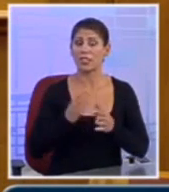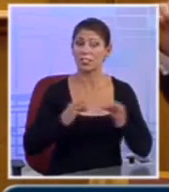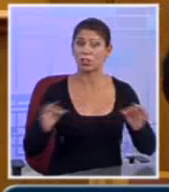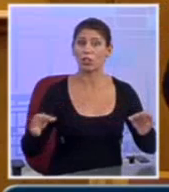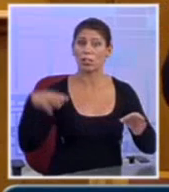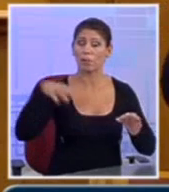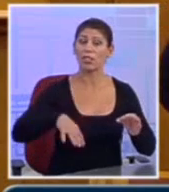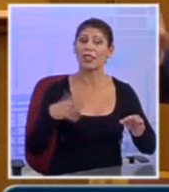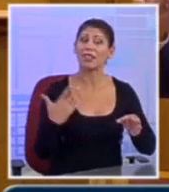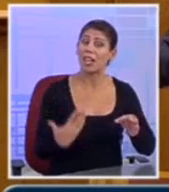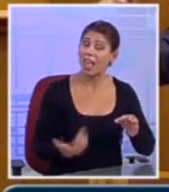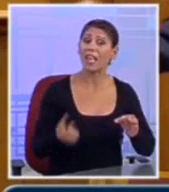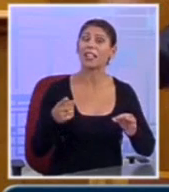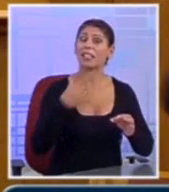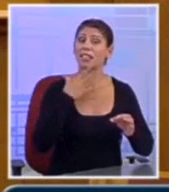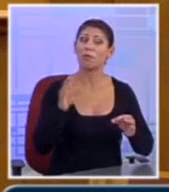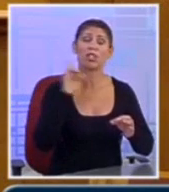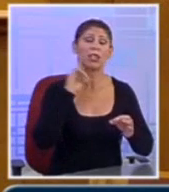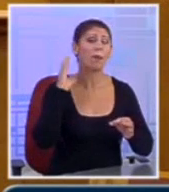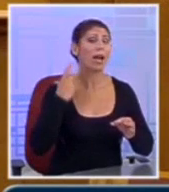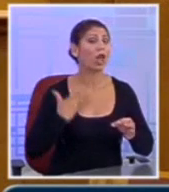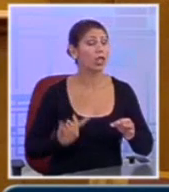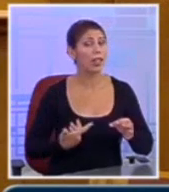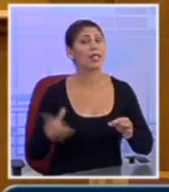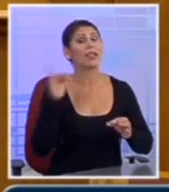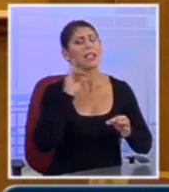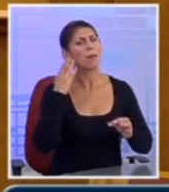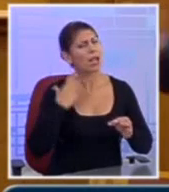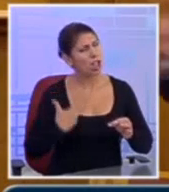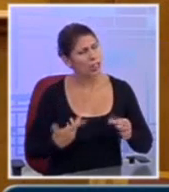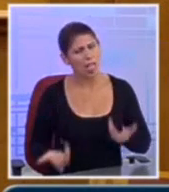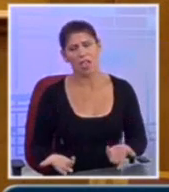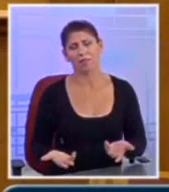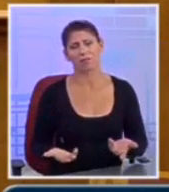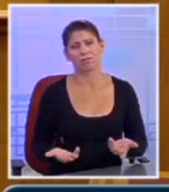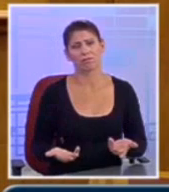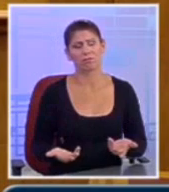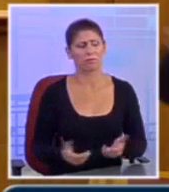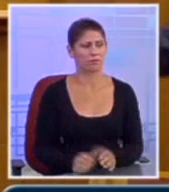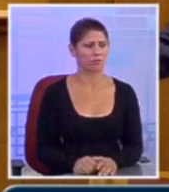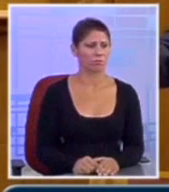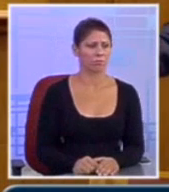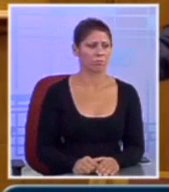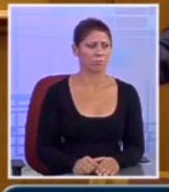διότι έχει λοιπόν, κυρία Μπακογιάννη. Κυρία Μπακογιάννη, τώρα επειδή...